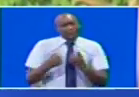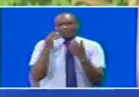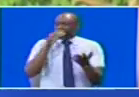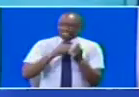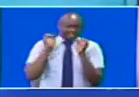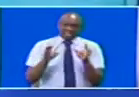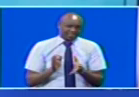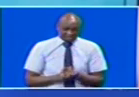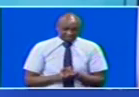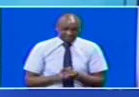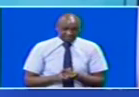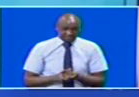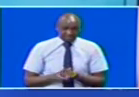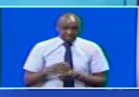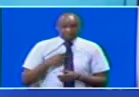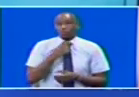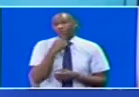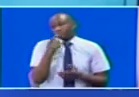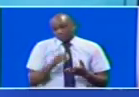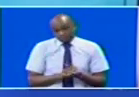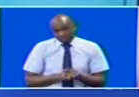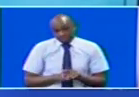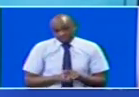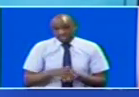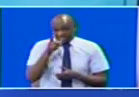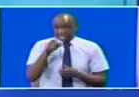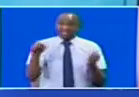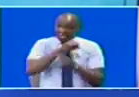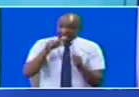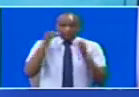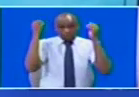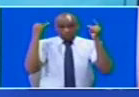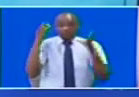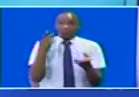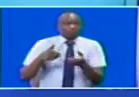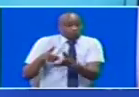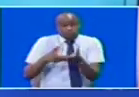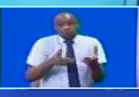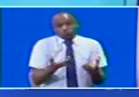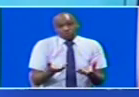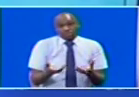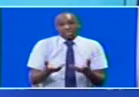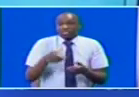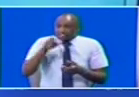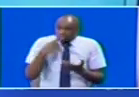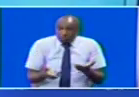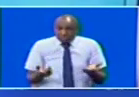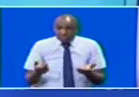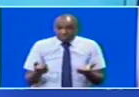tena. Nataka kuelewa hii gari ilikuwa sima moto, lakini hakukuwa mahali kuna ghorofa